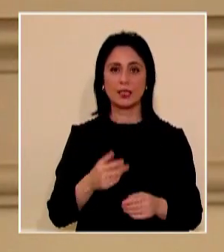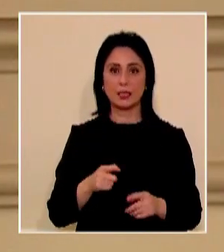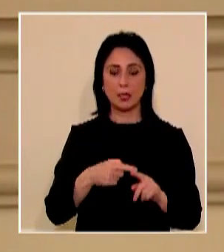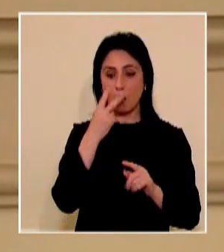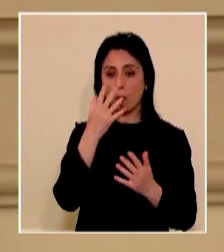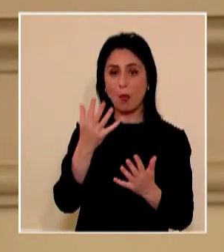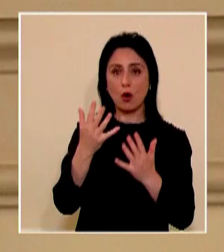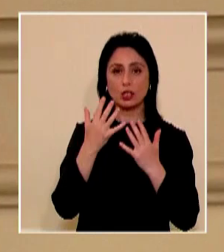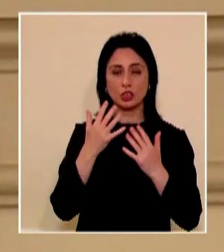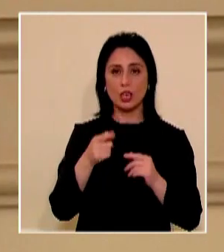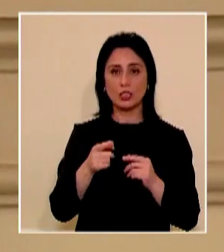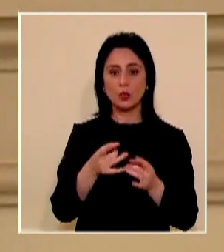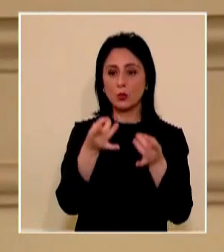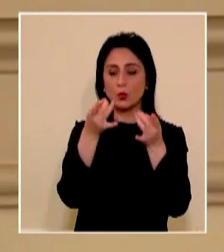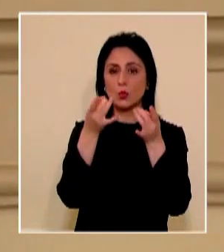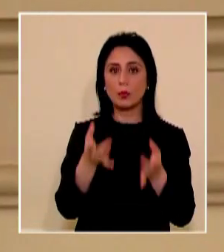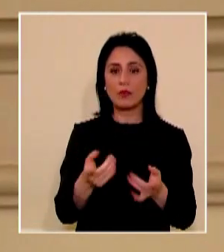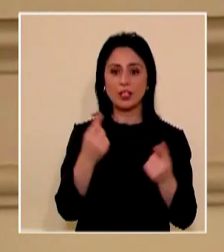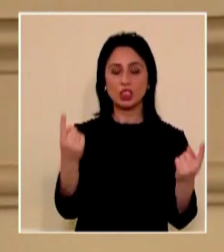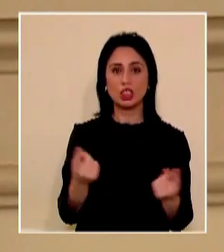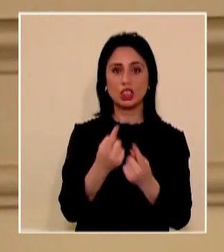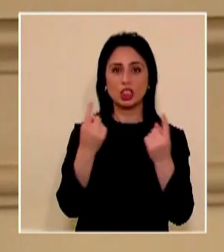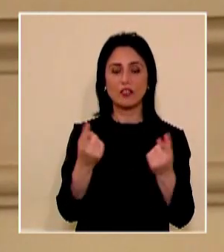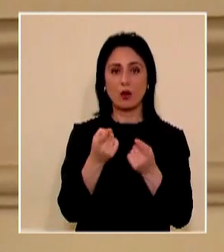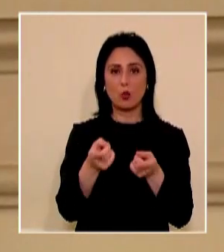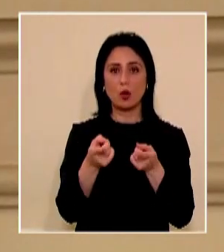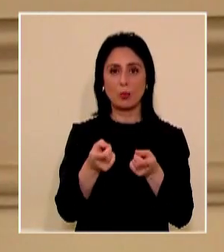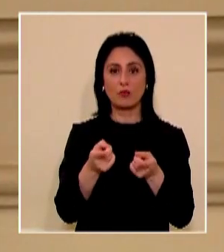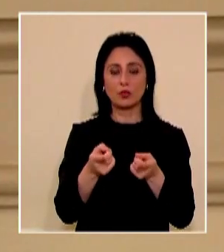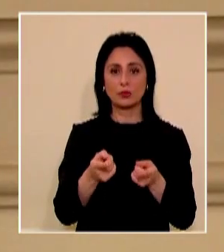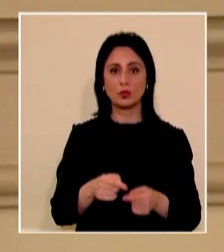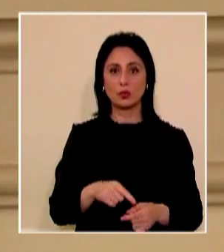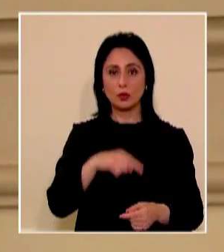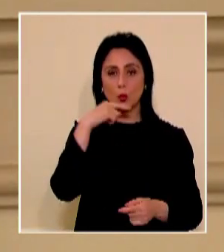po prostu rosyjskie posterunki, rosyjskie koszary,